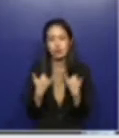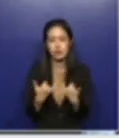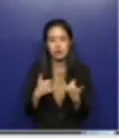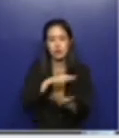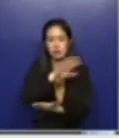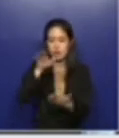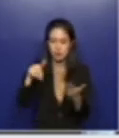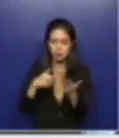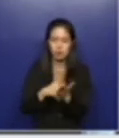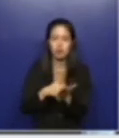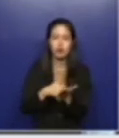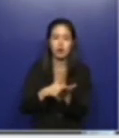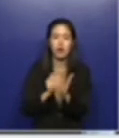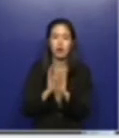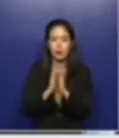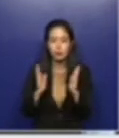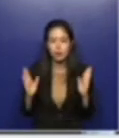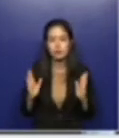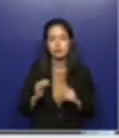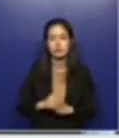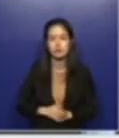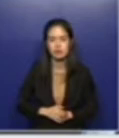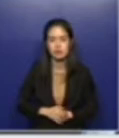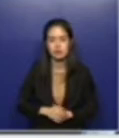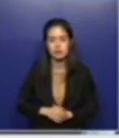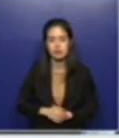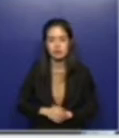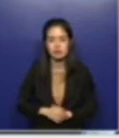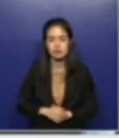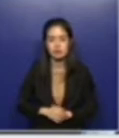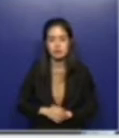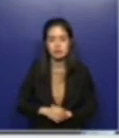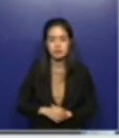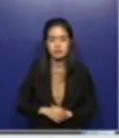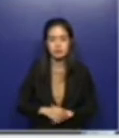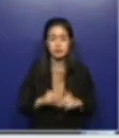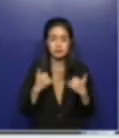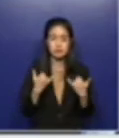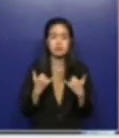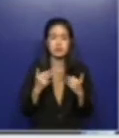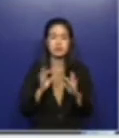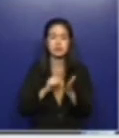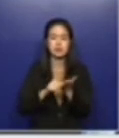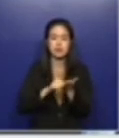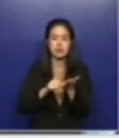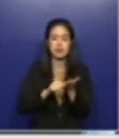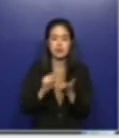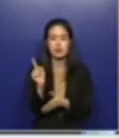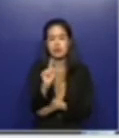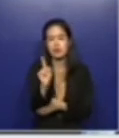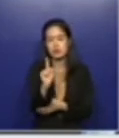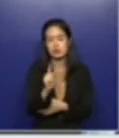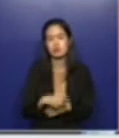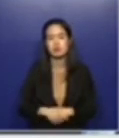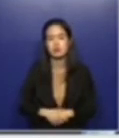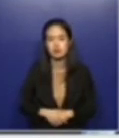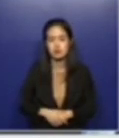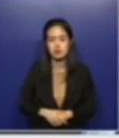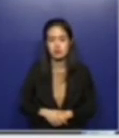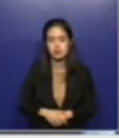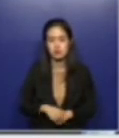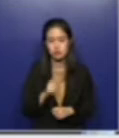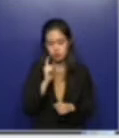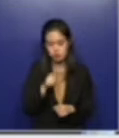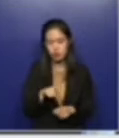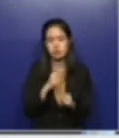ภาเป็นที่พึ่งที่หวังของประชาชนสิ่งที่ต้องดำเนินการการแก้ไขปัญหาท่านประธานที่เคาร